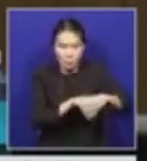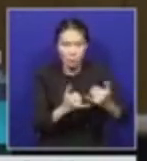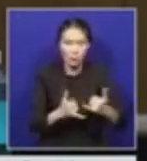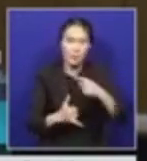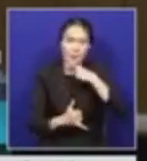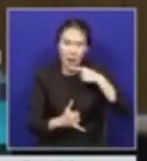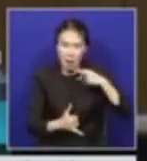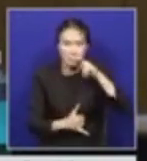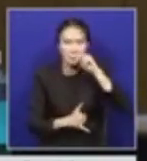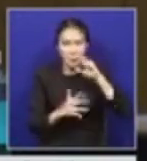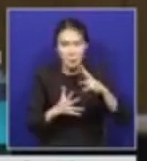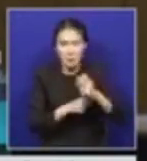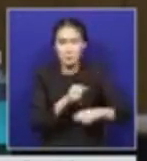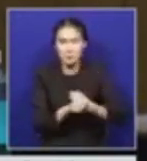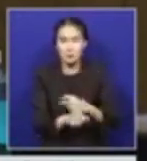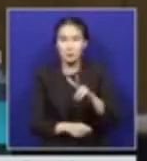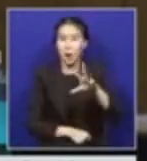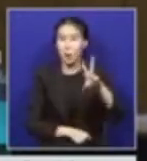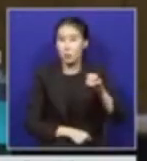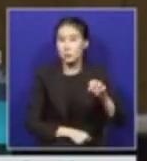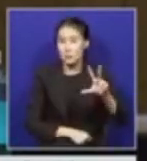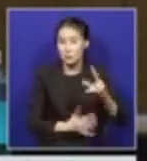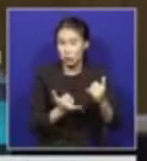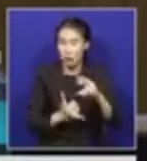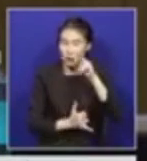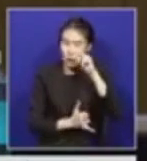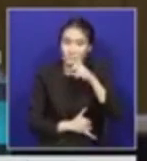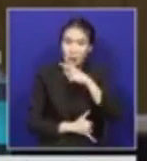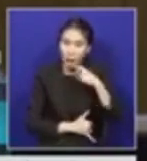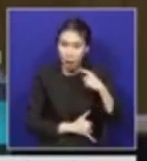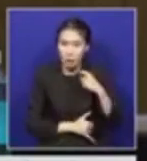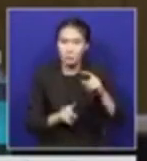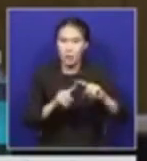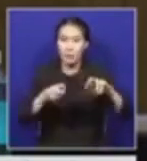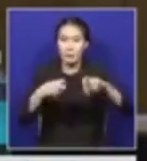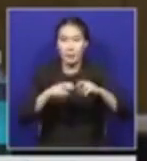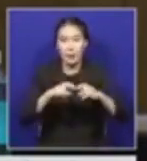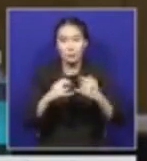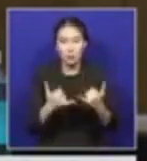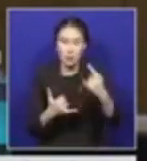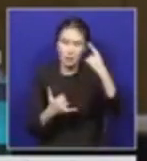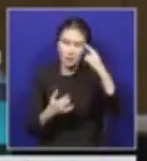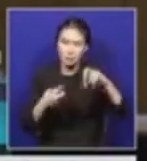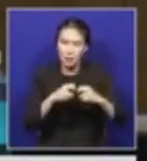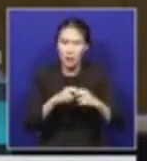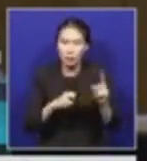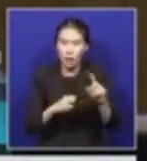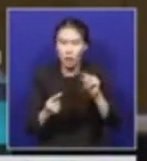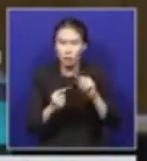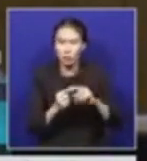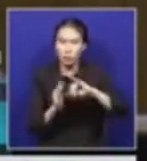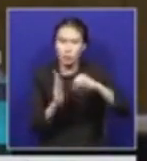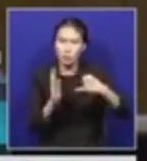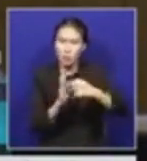ตนาปี2563นี้นะครับซึ่งจริงๆแล้วเนี่ยนะครับปัญหานี้เนี่ยไม่น่าจะเกิดกับคนพรหมพิรามและอีก9ตำบลในเขตอ